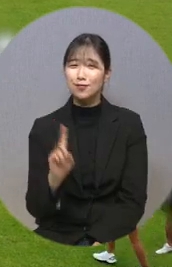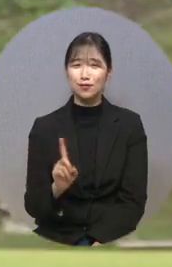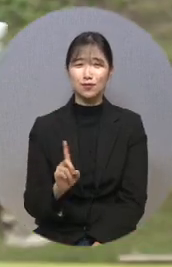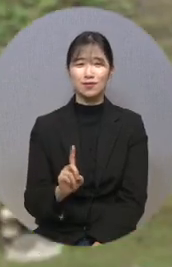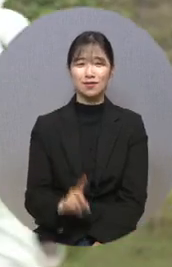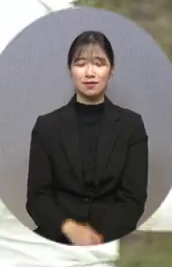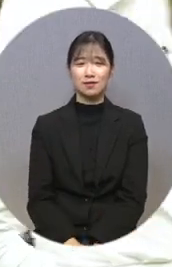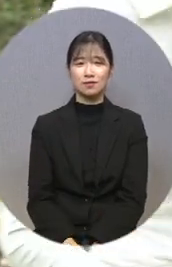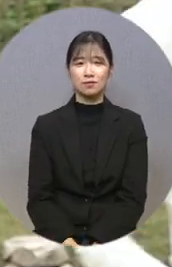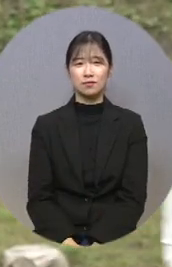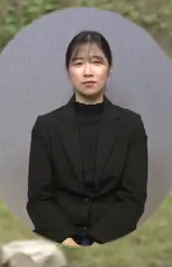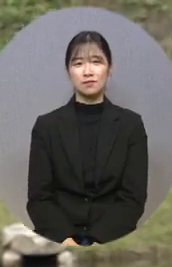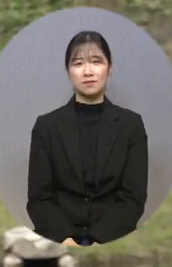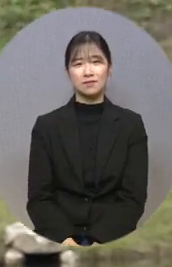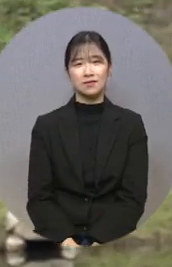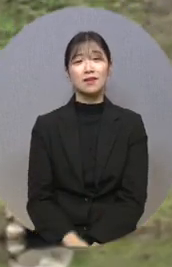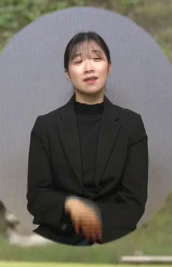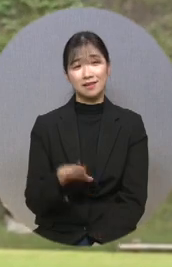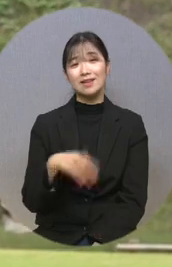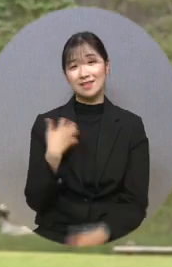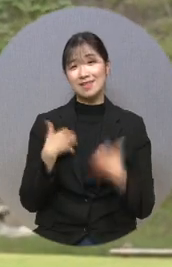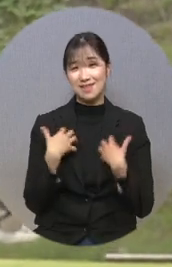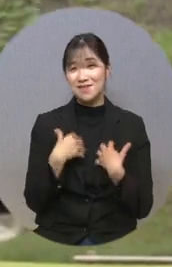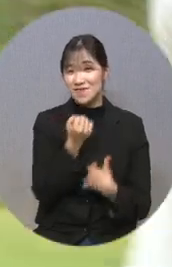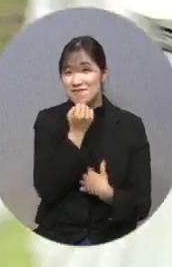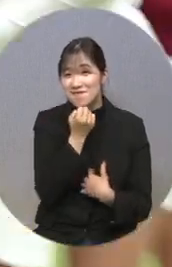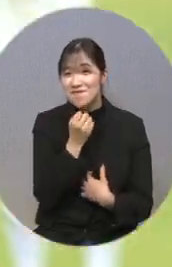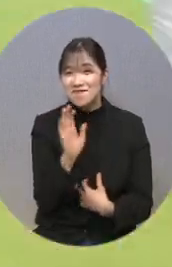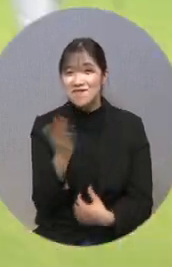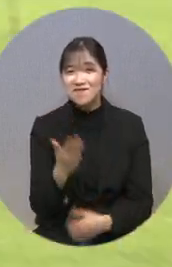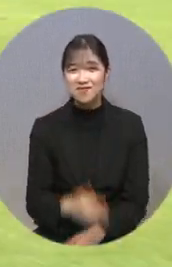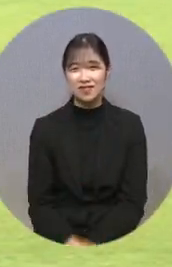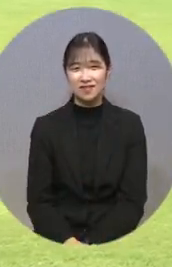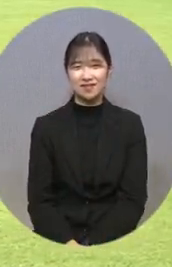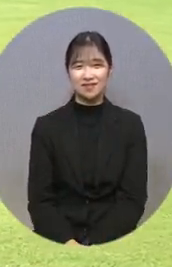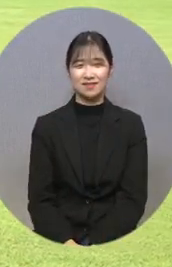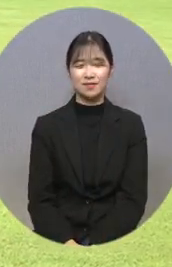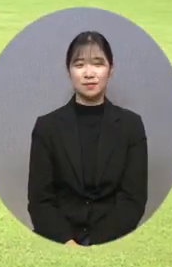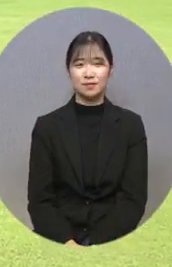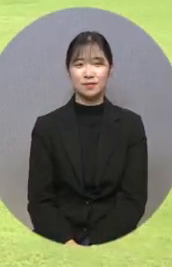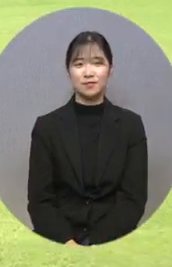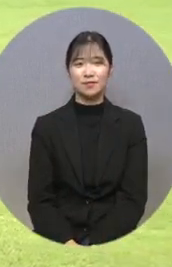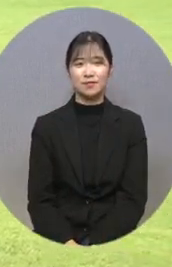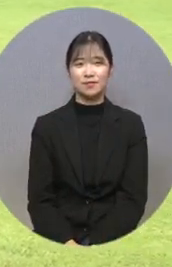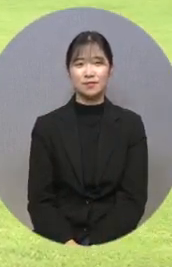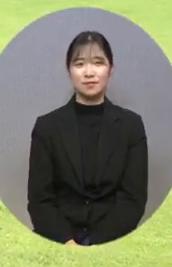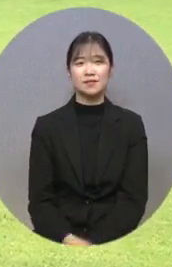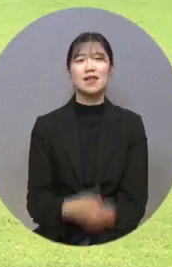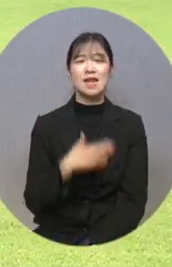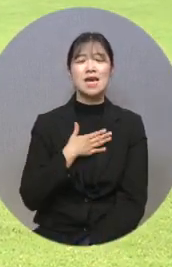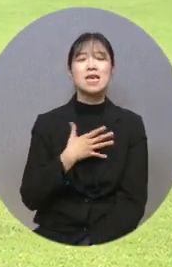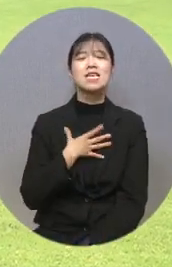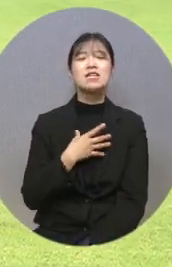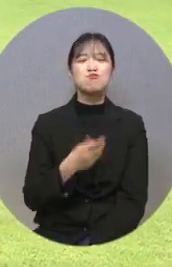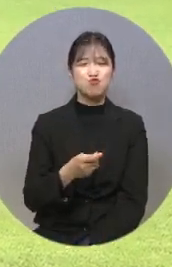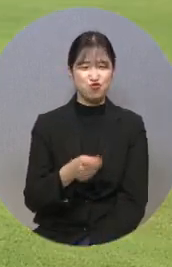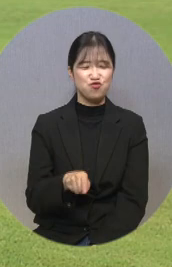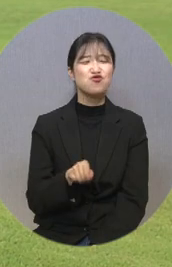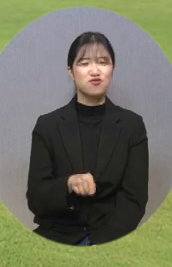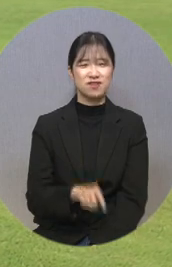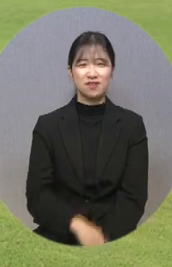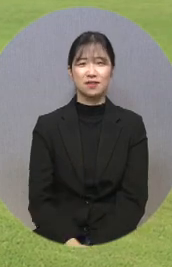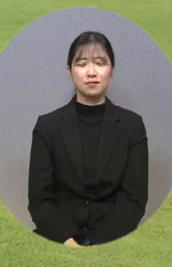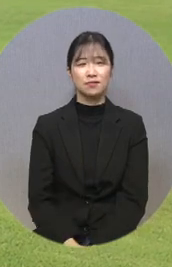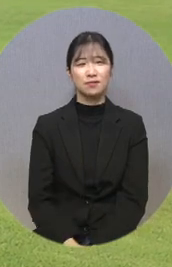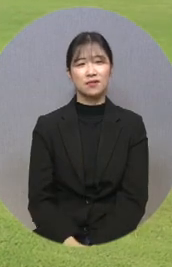거냐? 그래도 웃기지 않았냐? 분량 채웠다냐? 일부러 그랬다냐? 아,